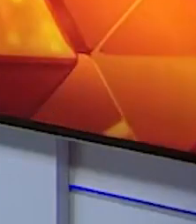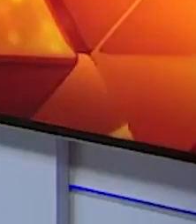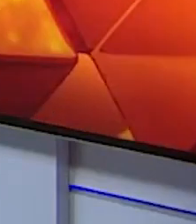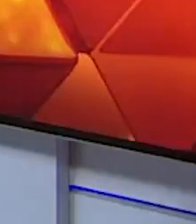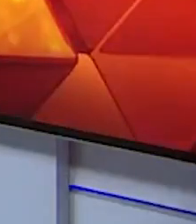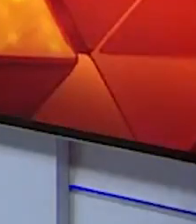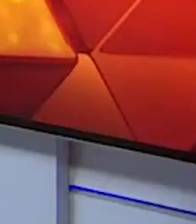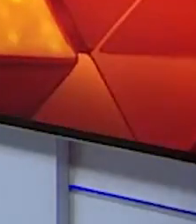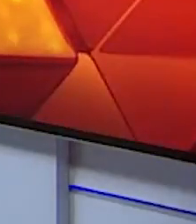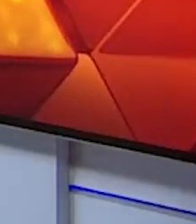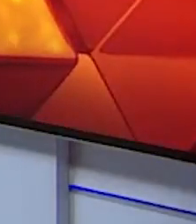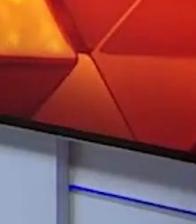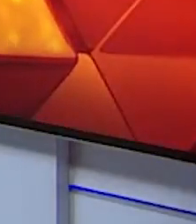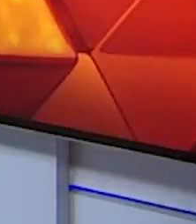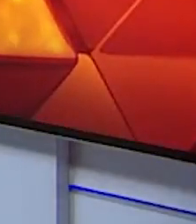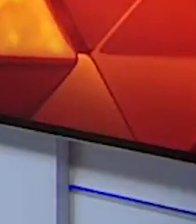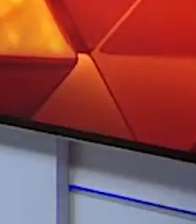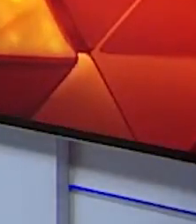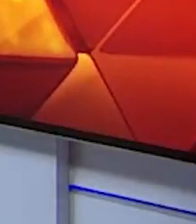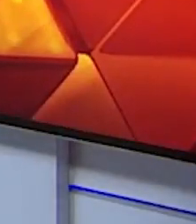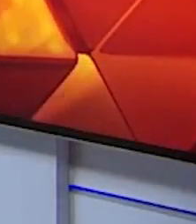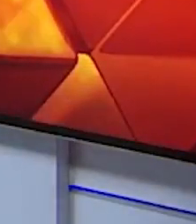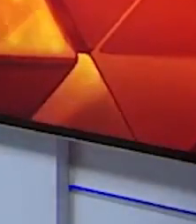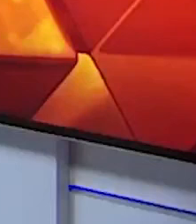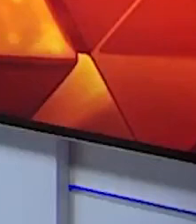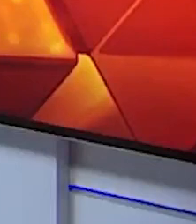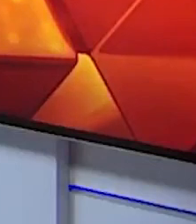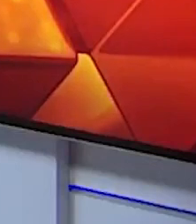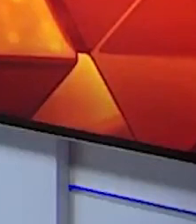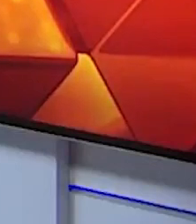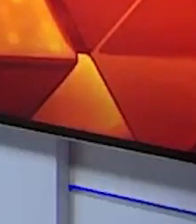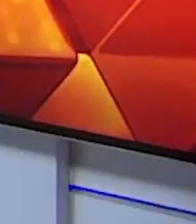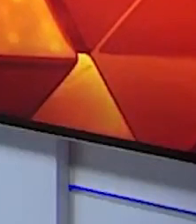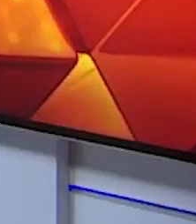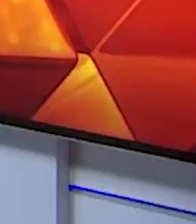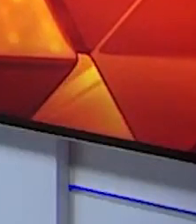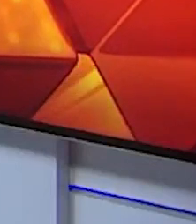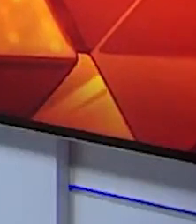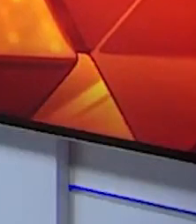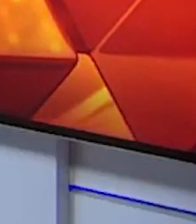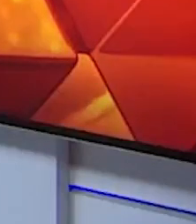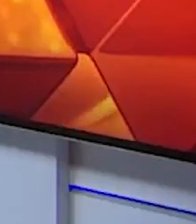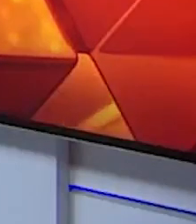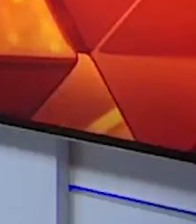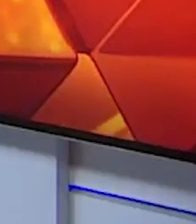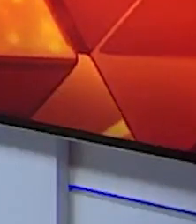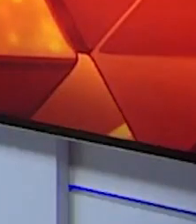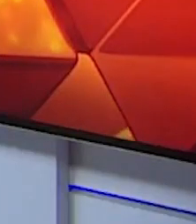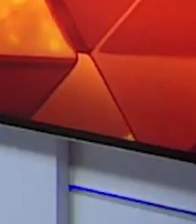on YouTube. At para sa mga kapuso natin abroad, samahan nyo kami sa GMA Pinoy TV